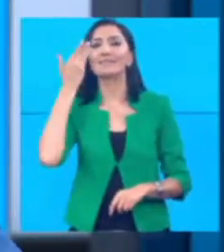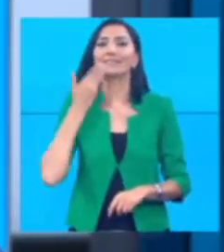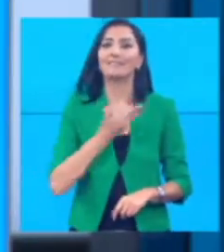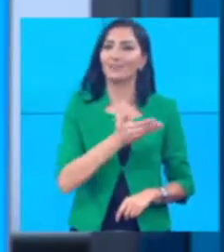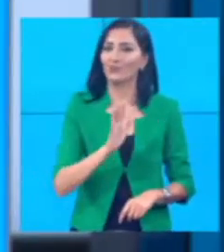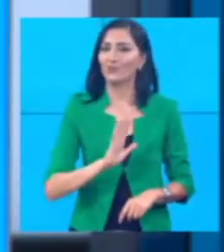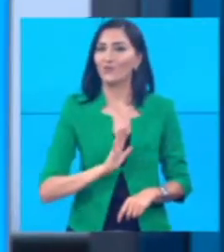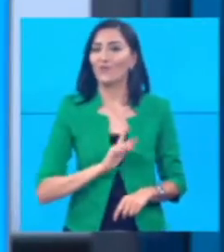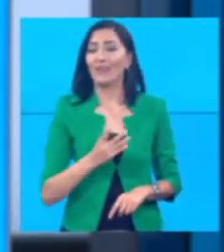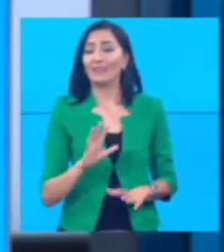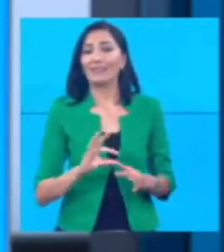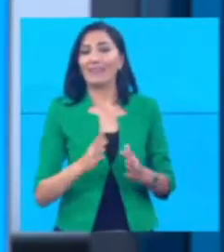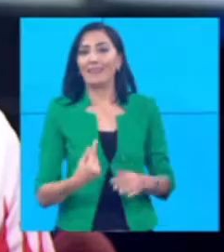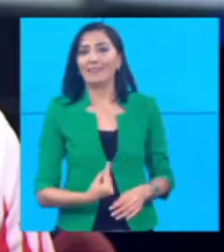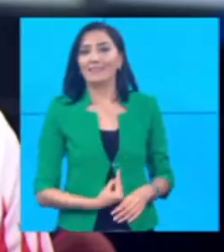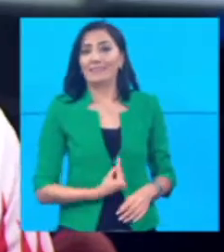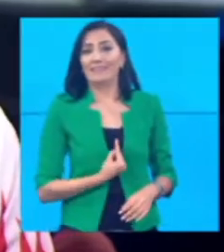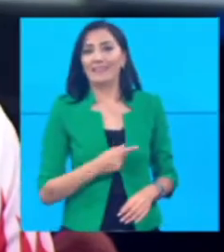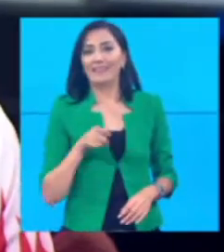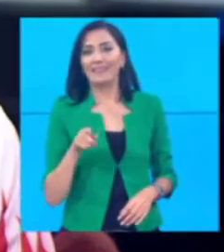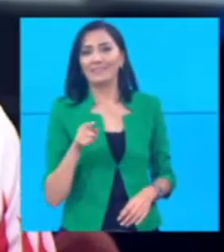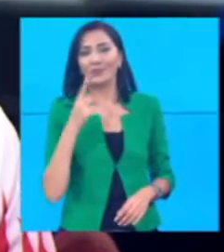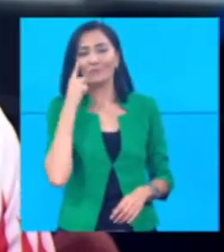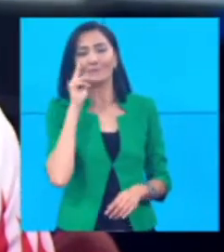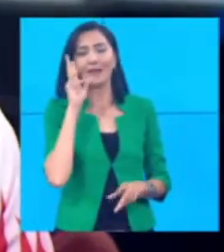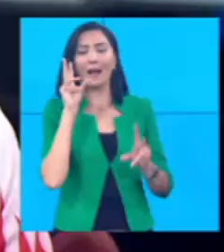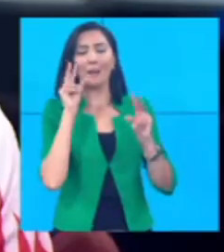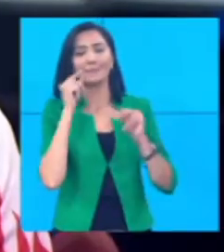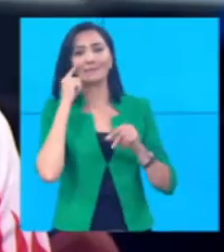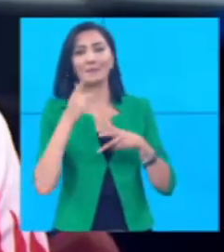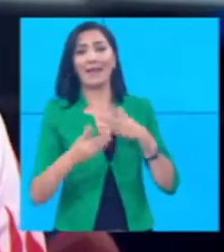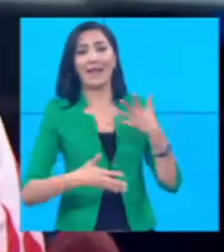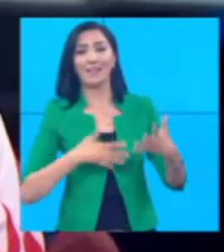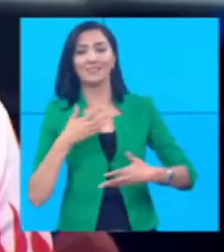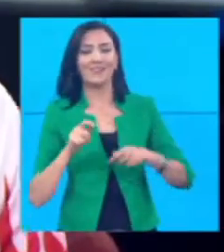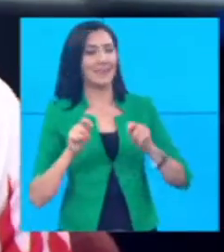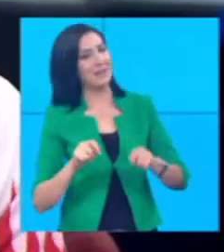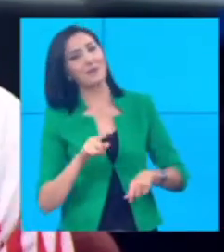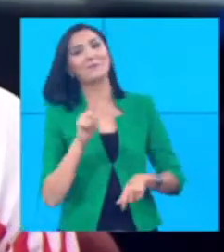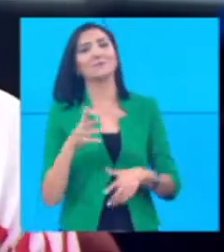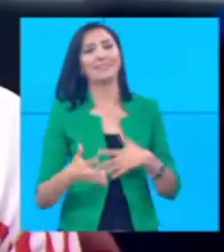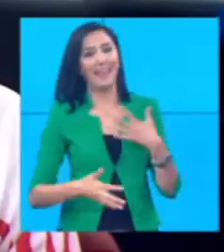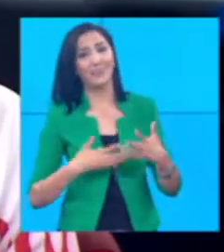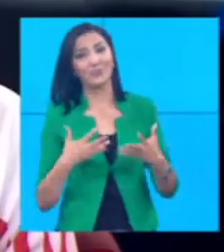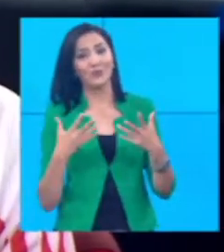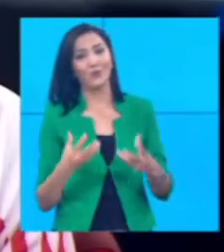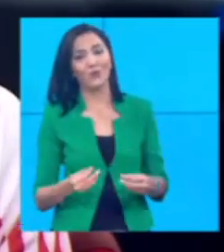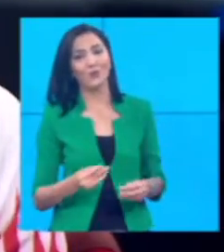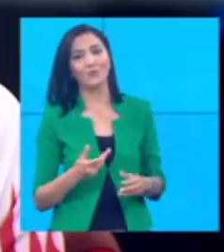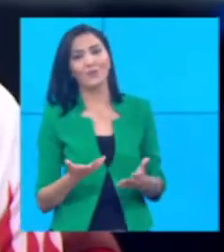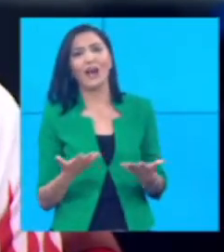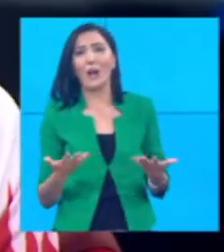var. Neler hissedersin? O bir gözünün önünde bir canlandırır mısın? Heyecan yapar mısın? Heyecan olur